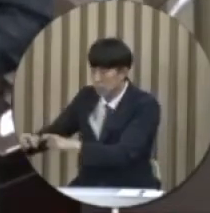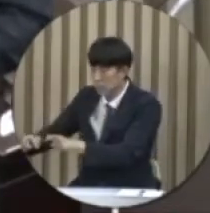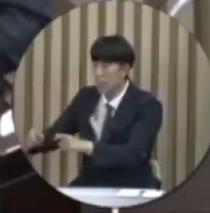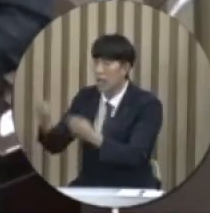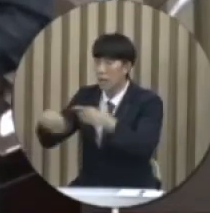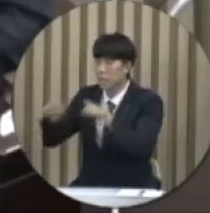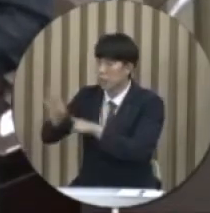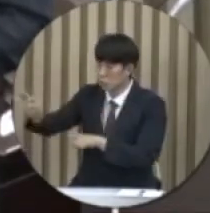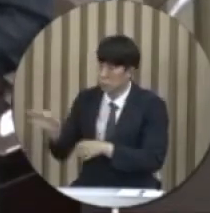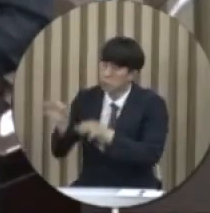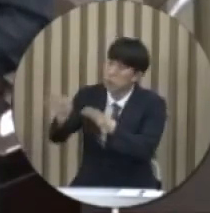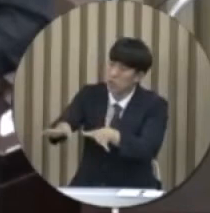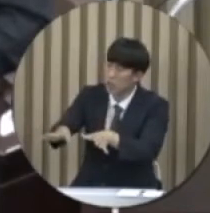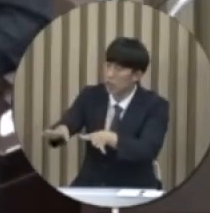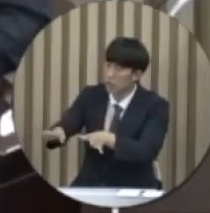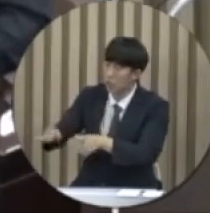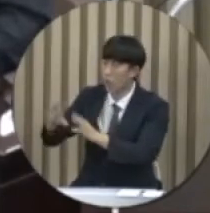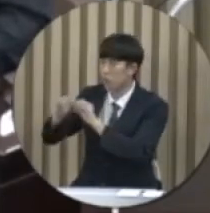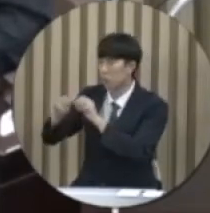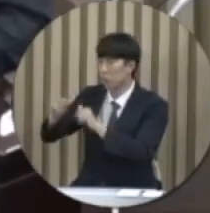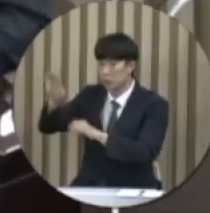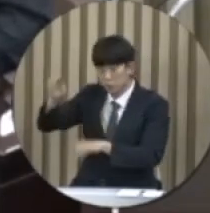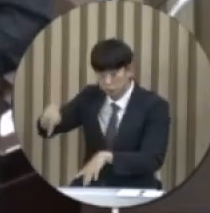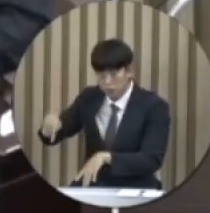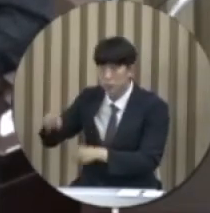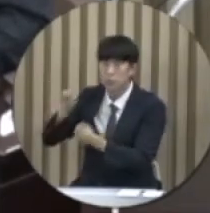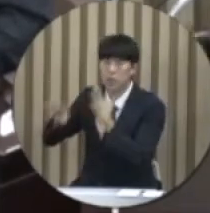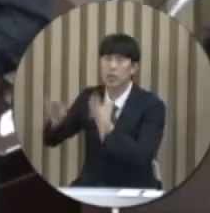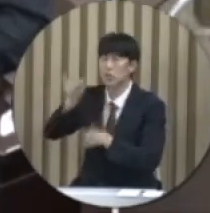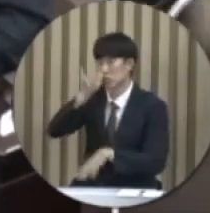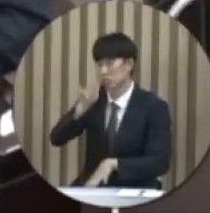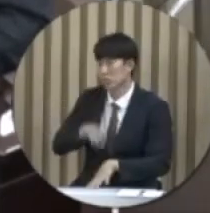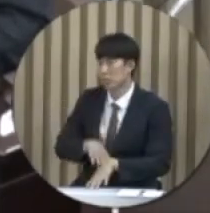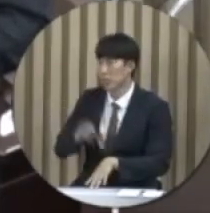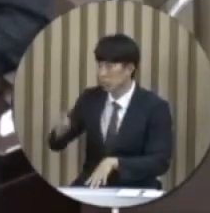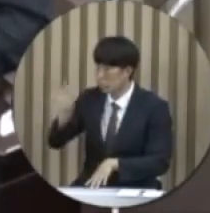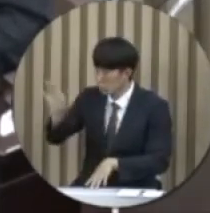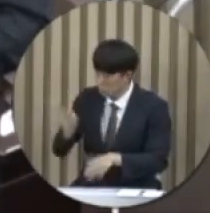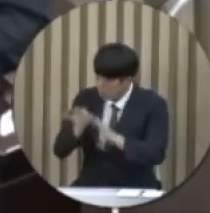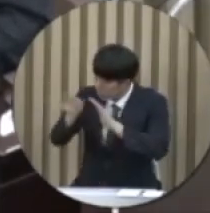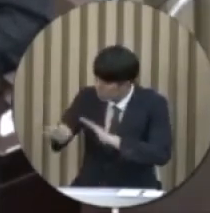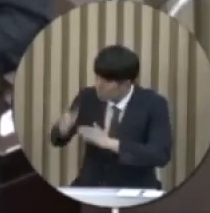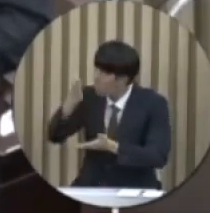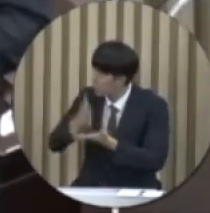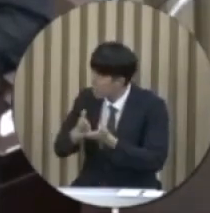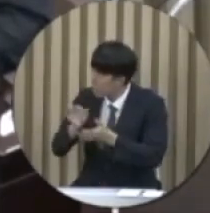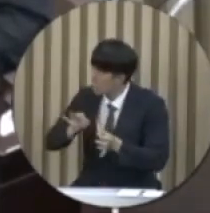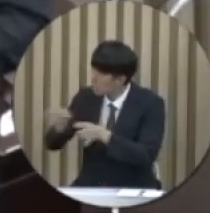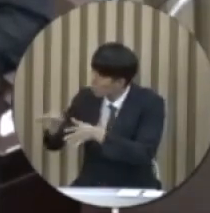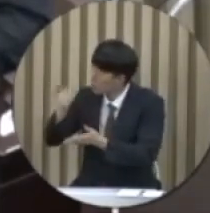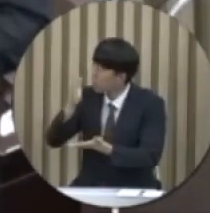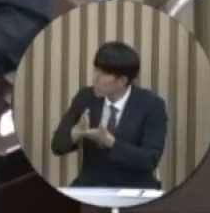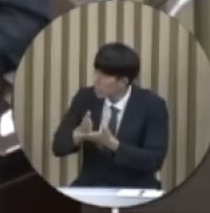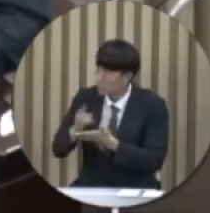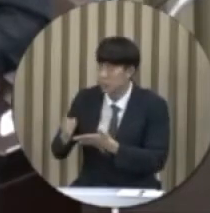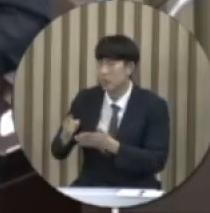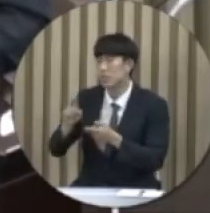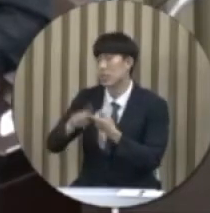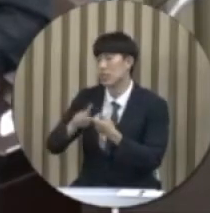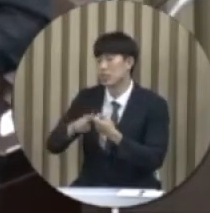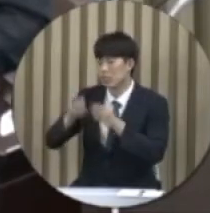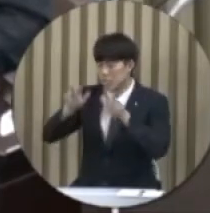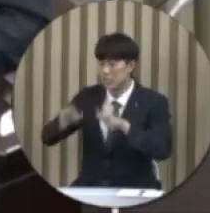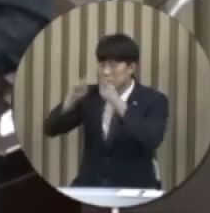명확한 가이드라인입니다. 그러니까 GTX 신호선이 들어오려면 그 돈을 낼 건가 말 건가, 뭐, 세부적으로 제가 말씀드리지